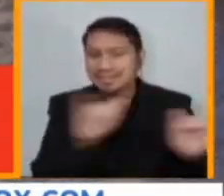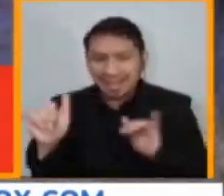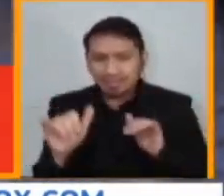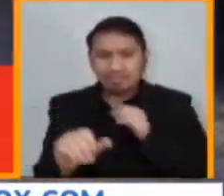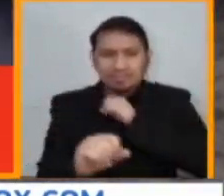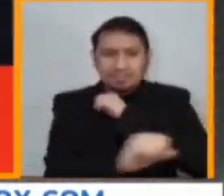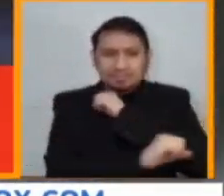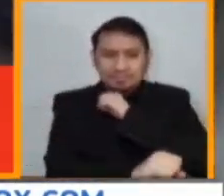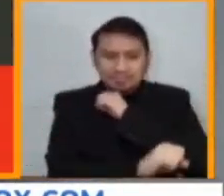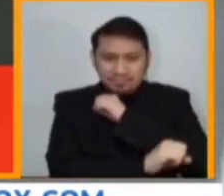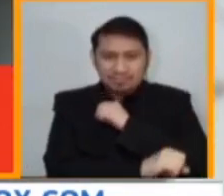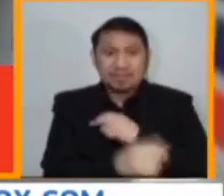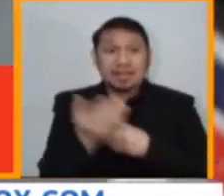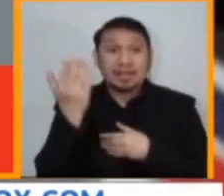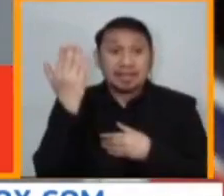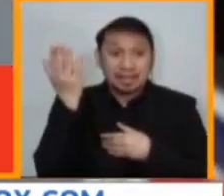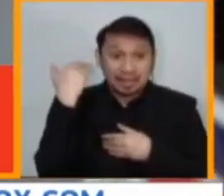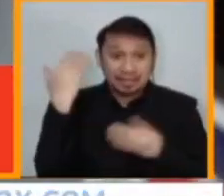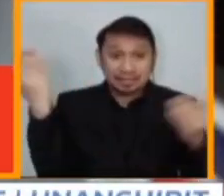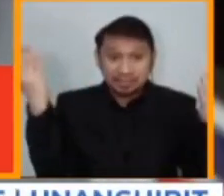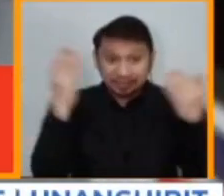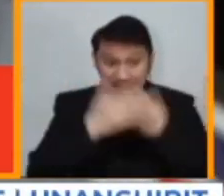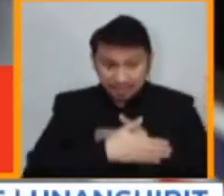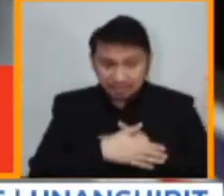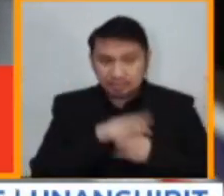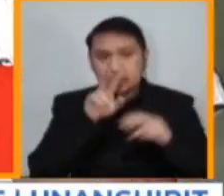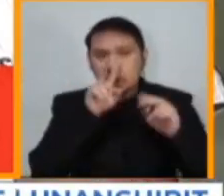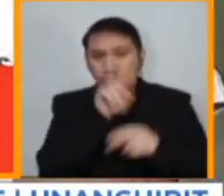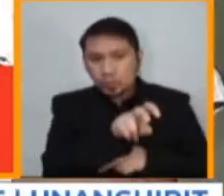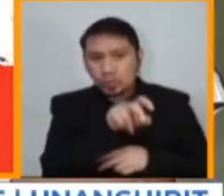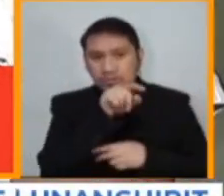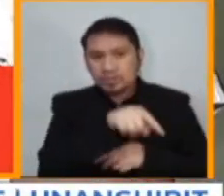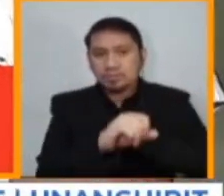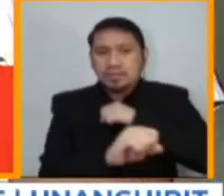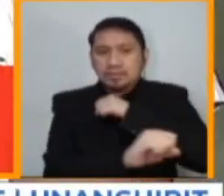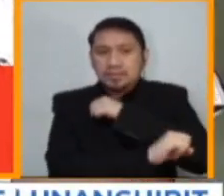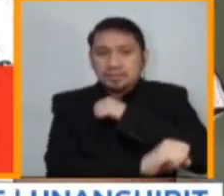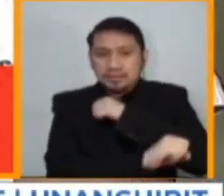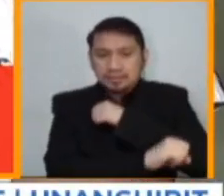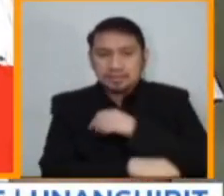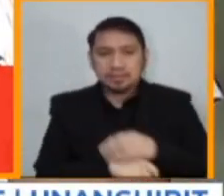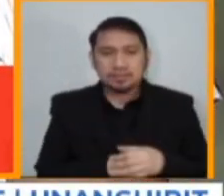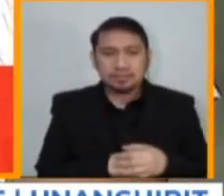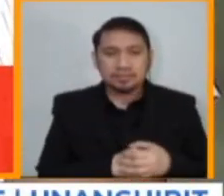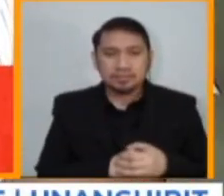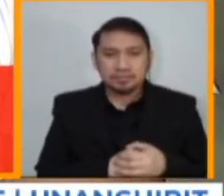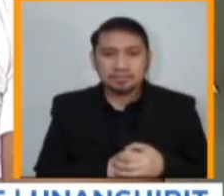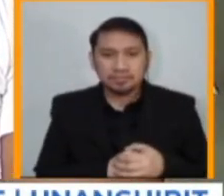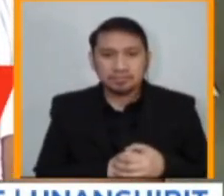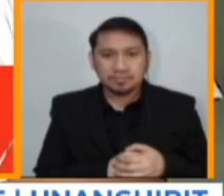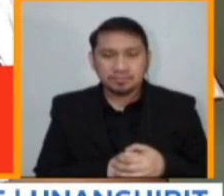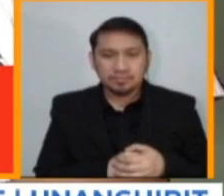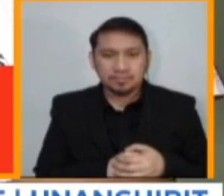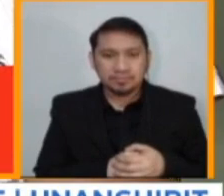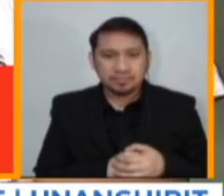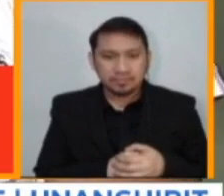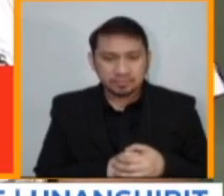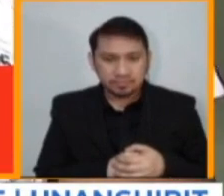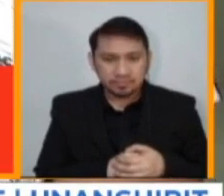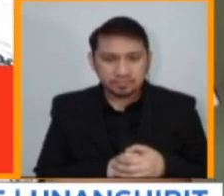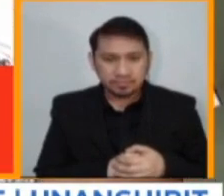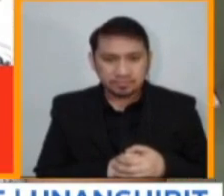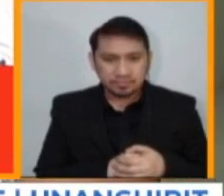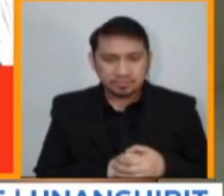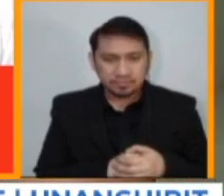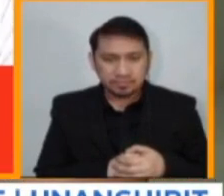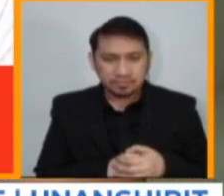nanloloob sa isang ginagawang parking lot sa barangay San Agustin. Nakita lang unang amo ko yung padyang sa labas. Tapos ako naman po, pumasok